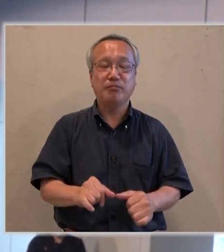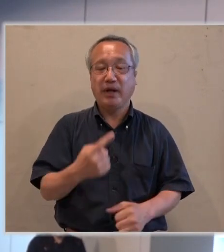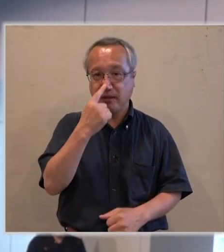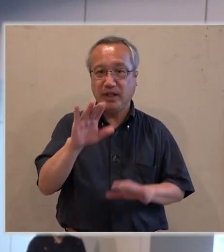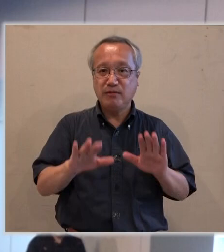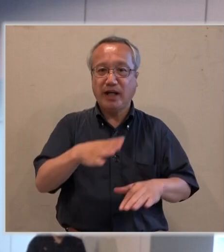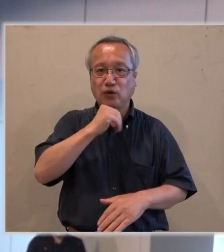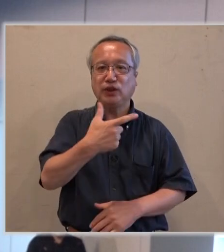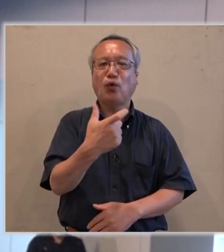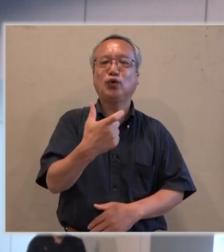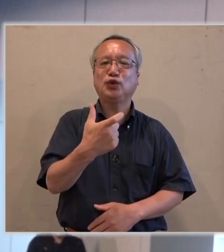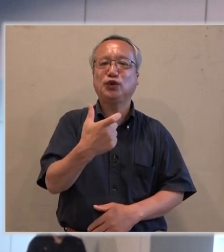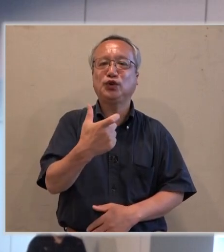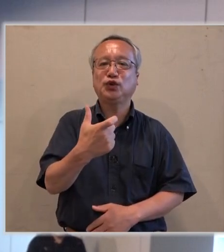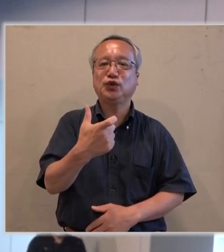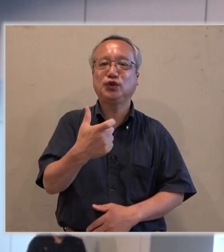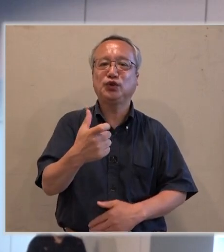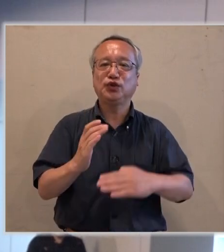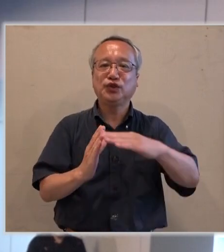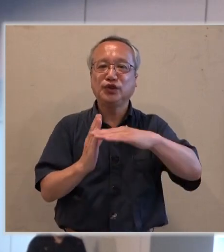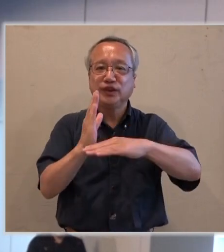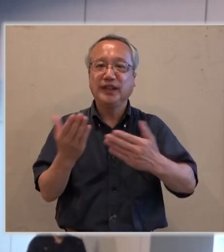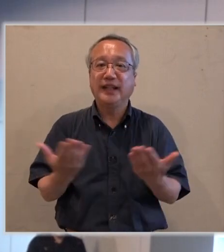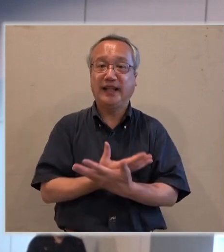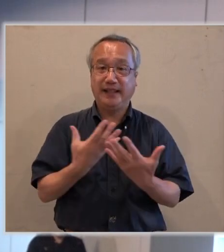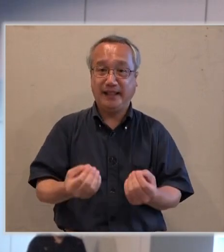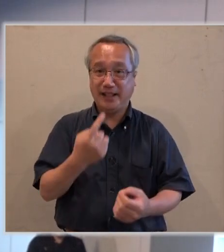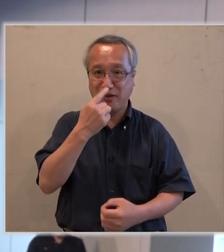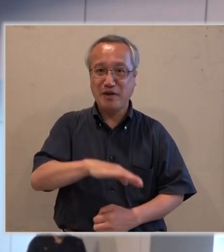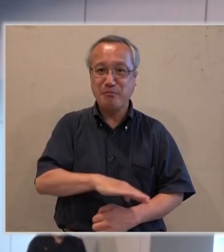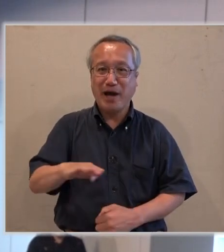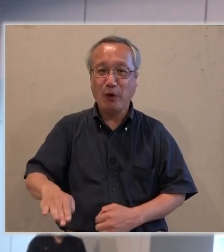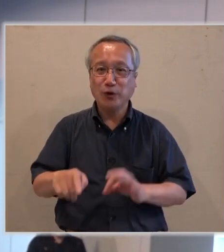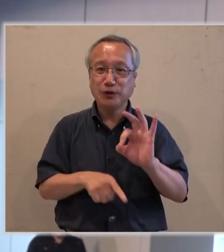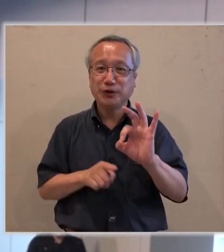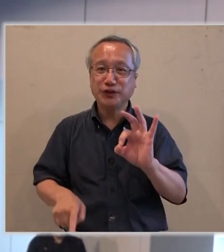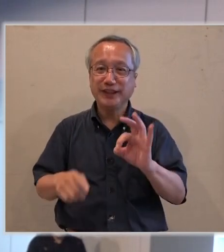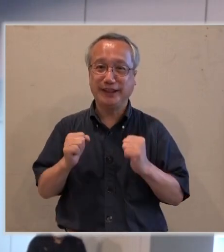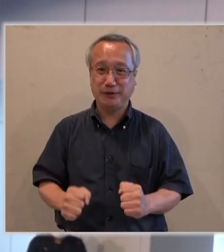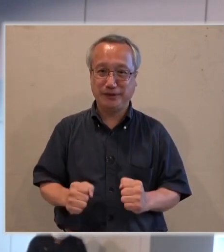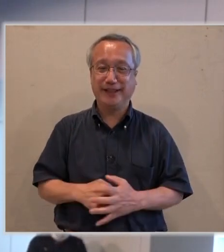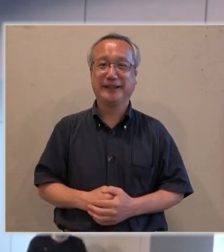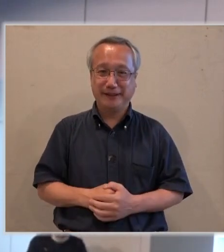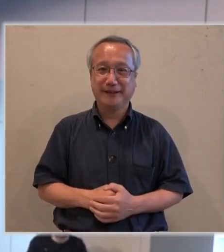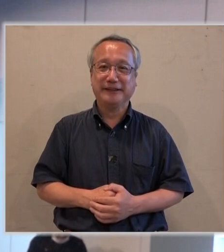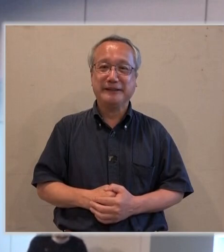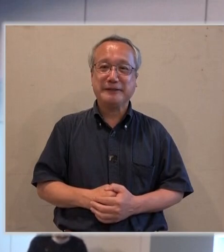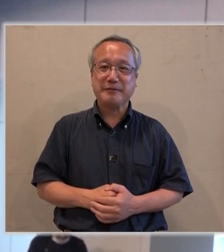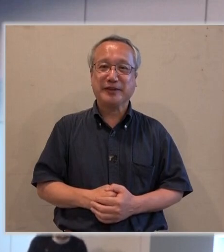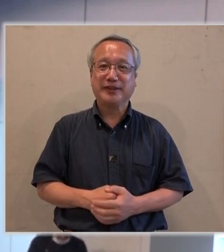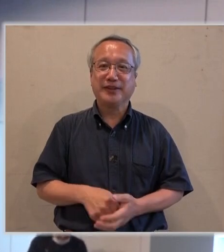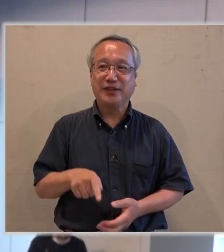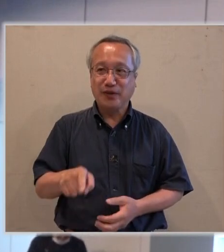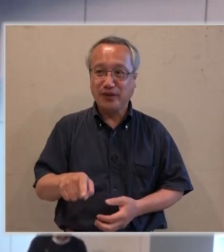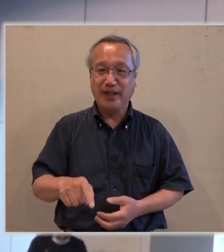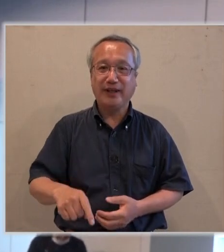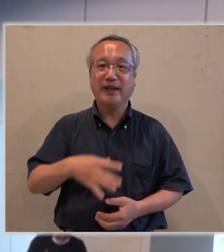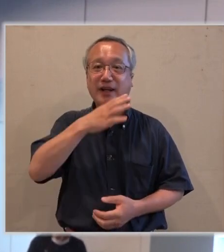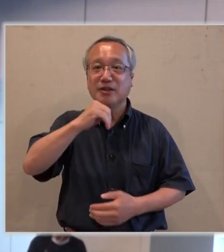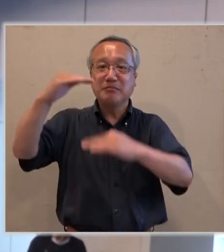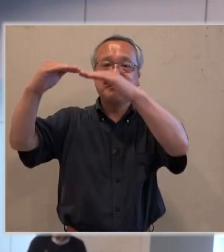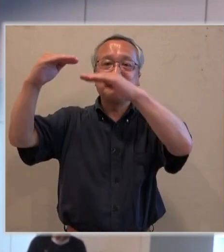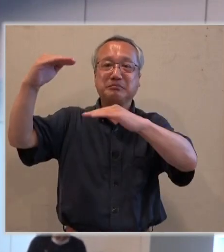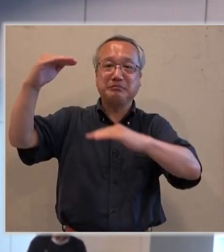から、もう孫10人おりますから、そうすると多世代といろん